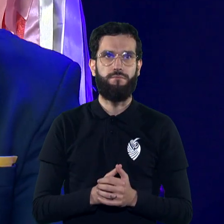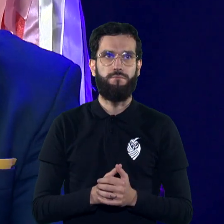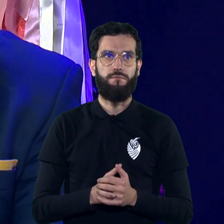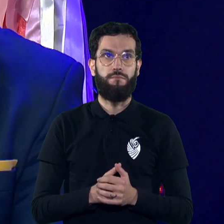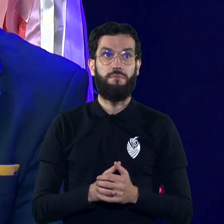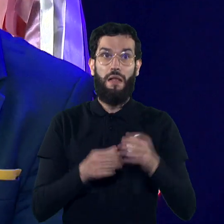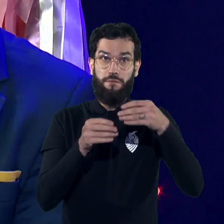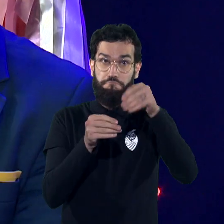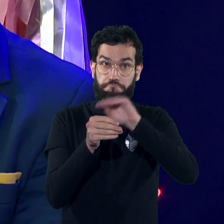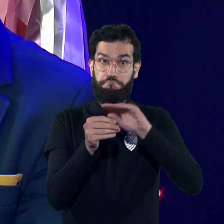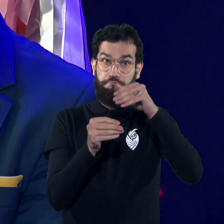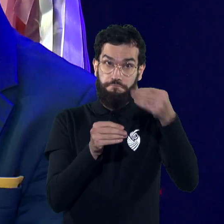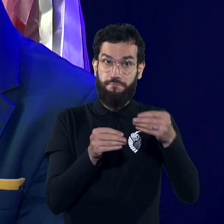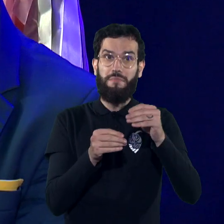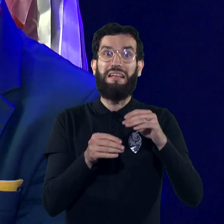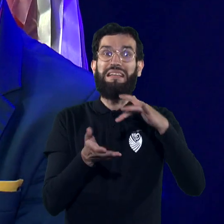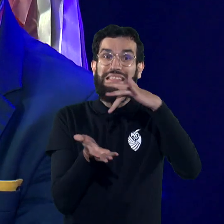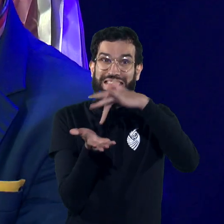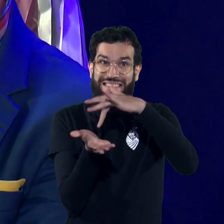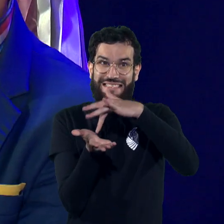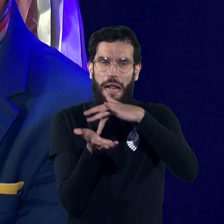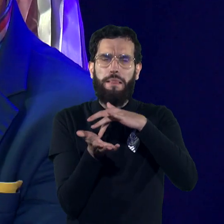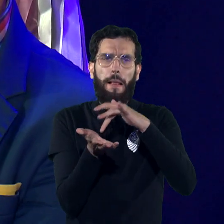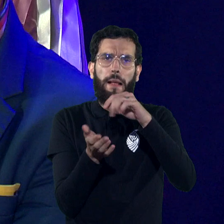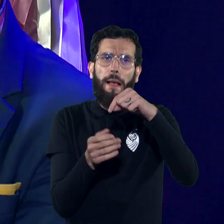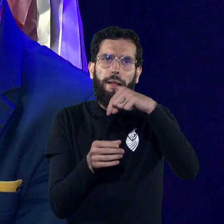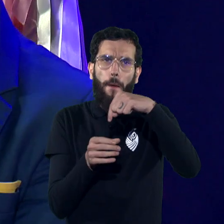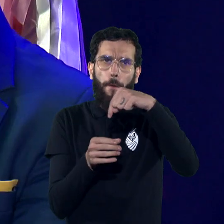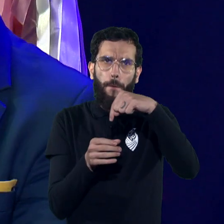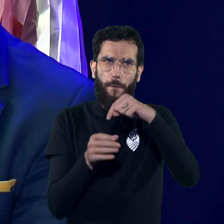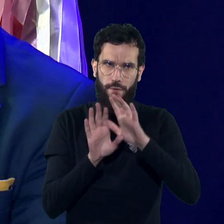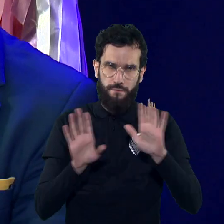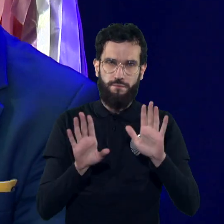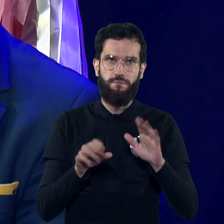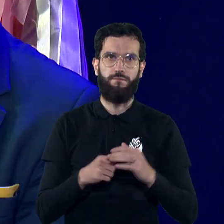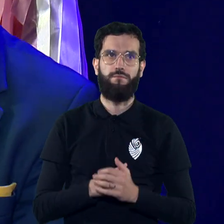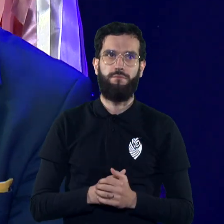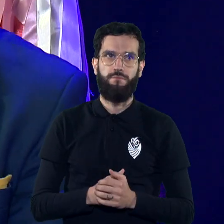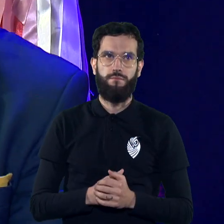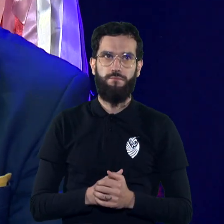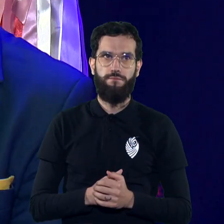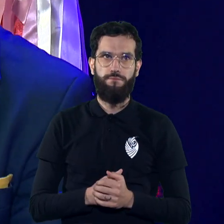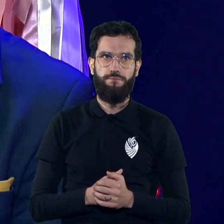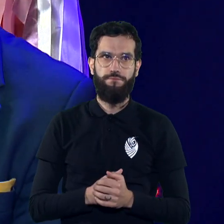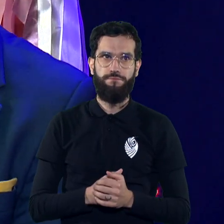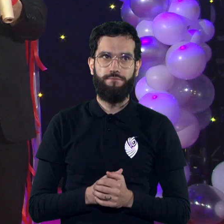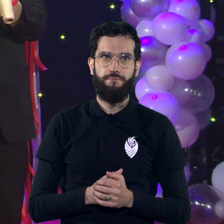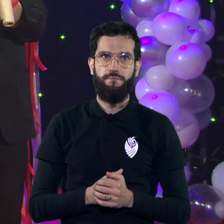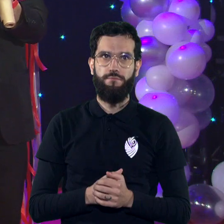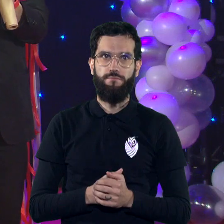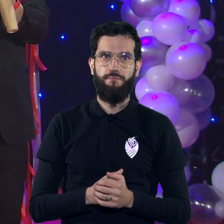toto zohnite na všetky tie strany, aby vám v strede ostala taká úplne maličká diera, do ktorej vlastne budete vedieť dať váš